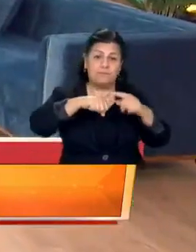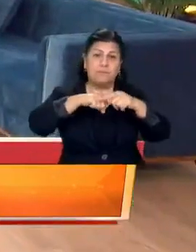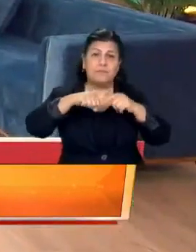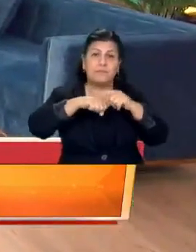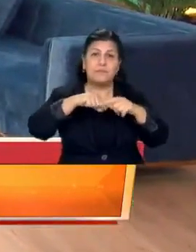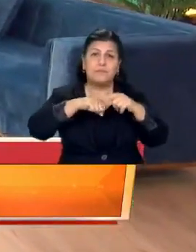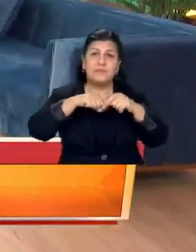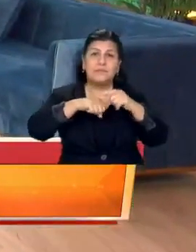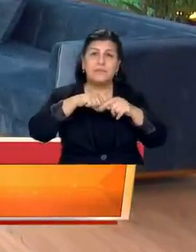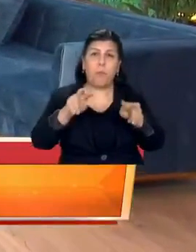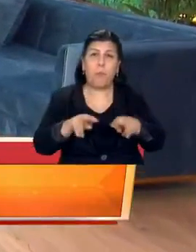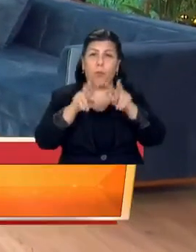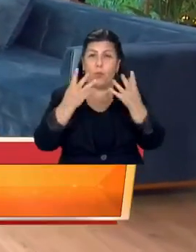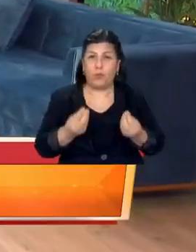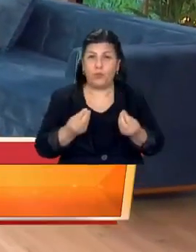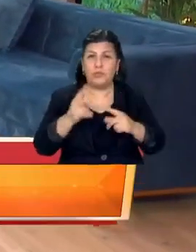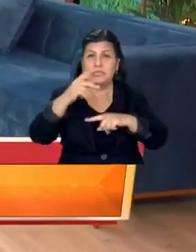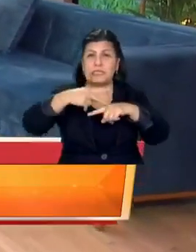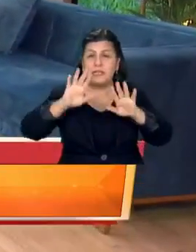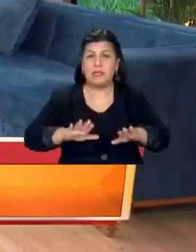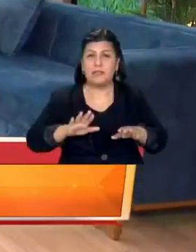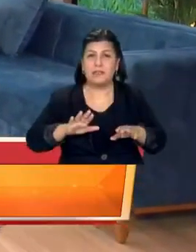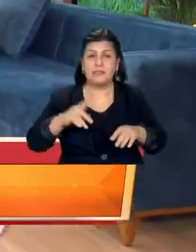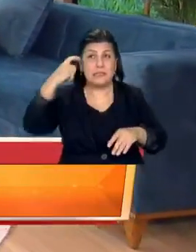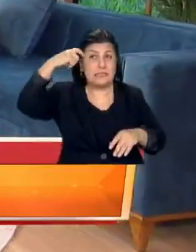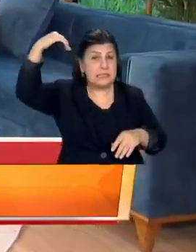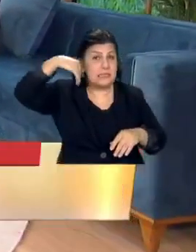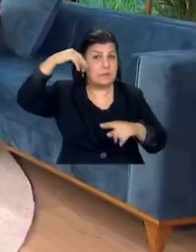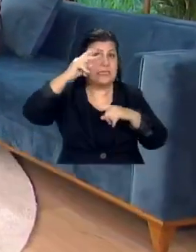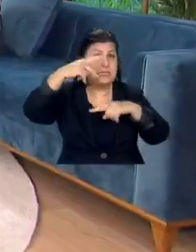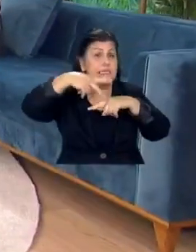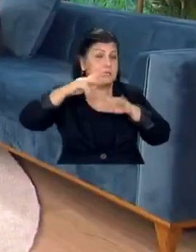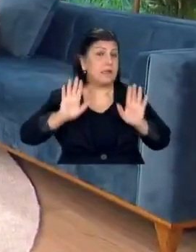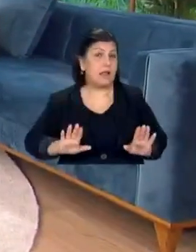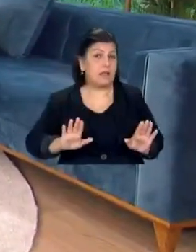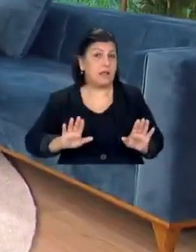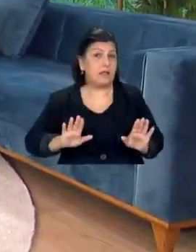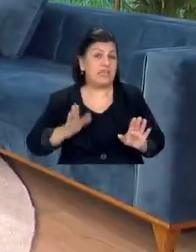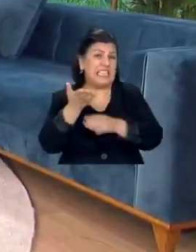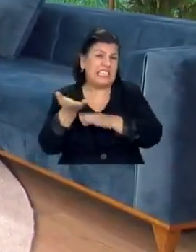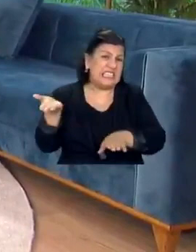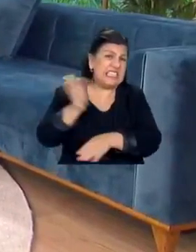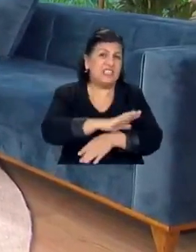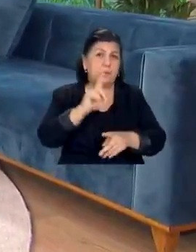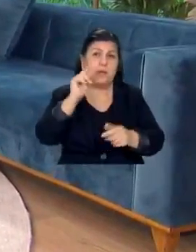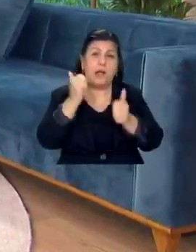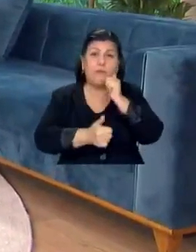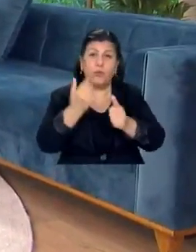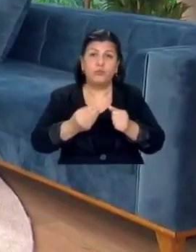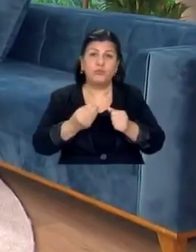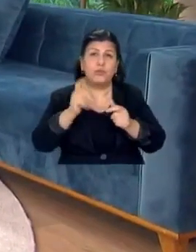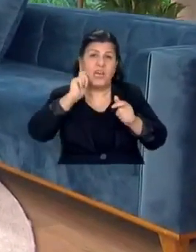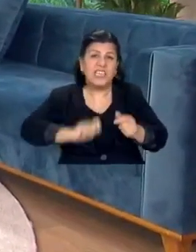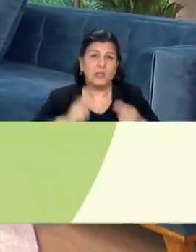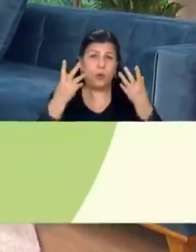risk alır zihinlerimizde zihinlerimize is kalır yıkıcı bir kavga olmuş Rezalet çıkmış kolu